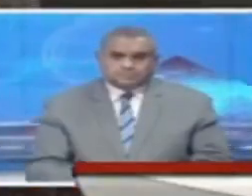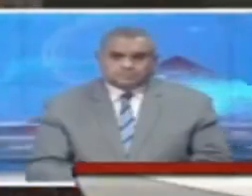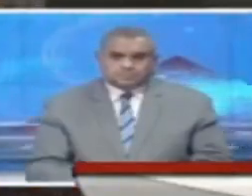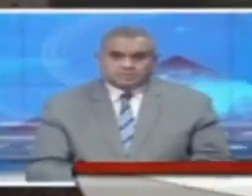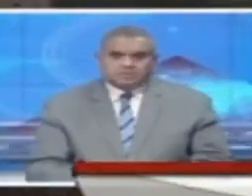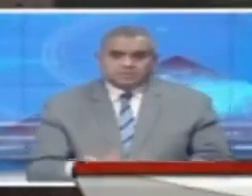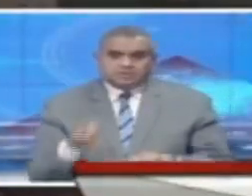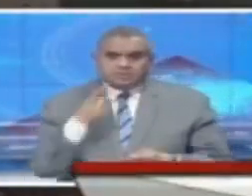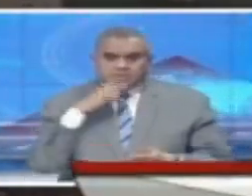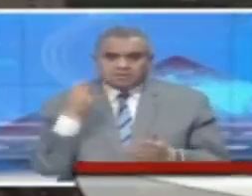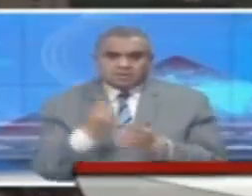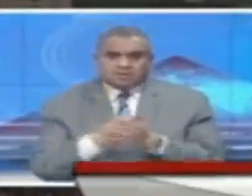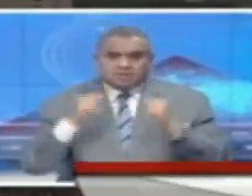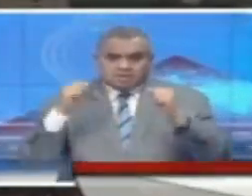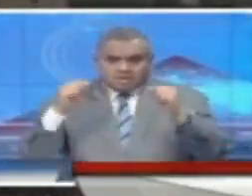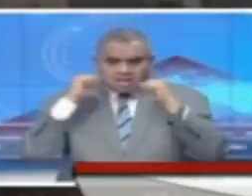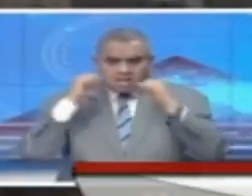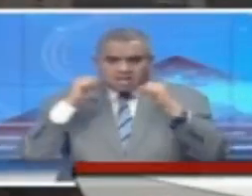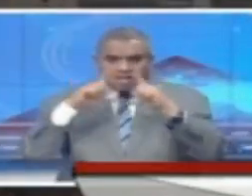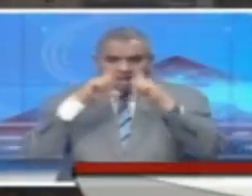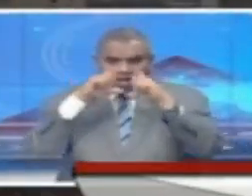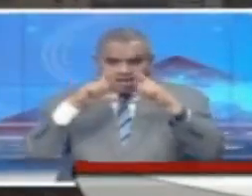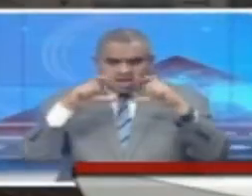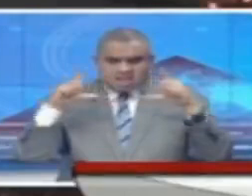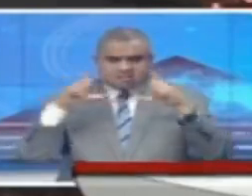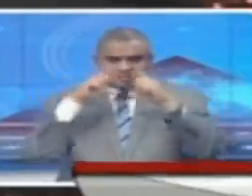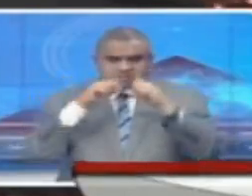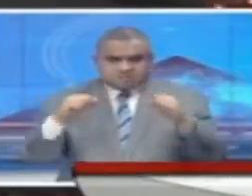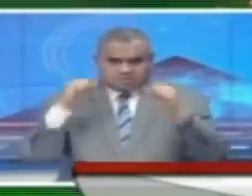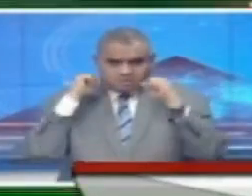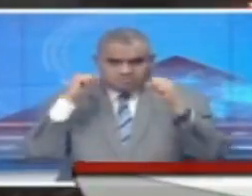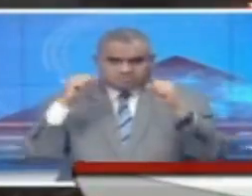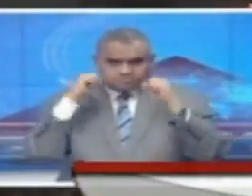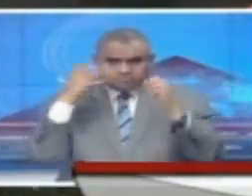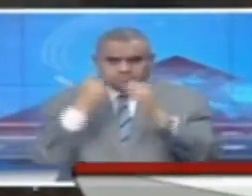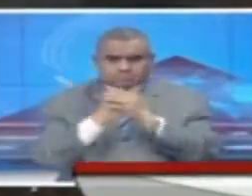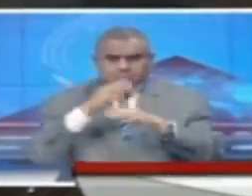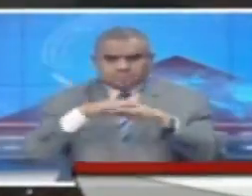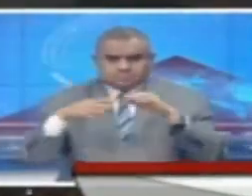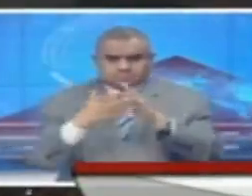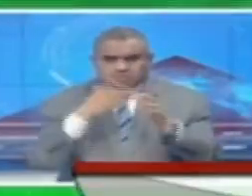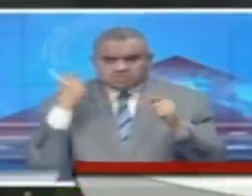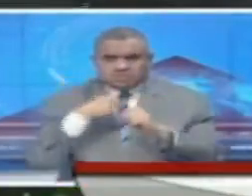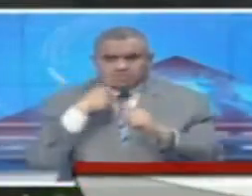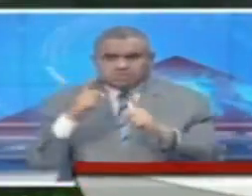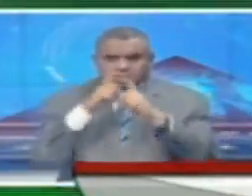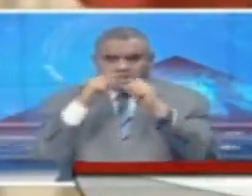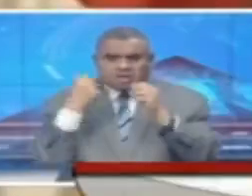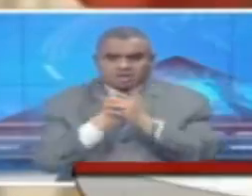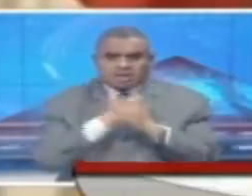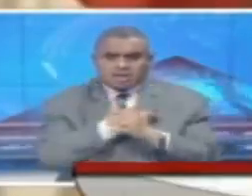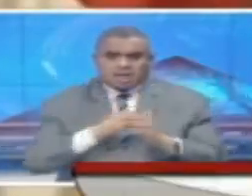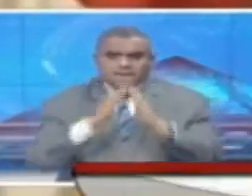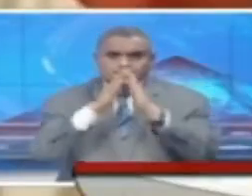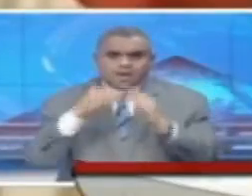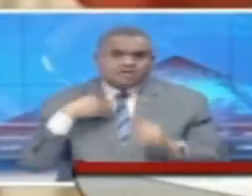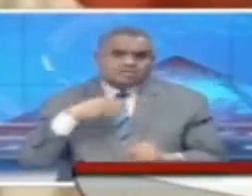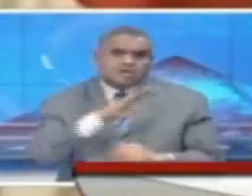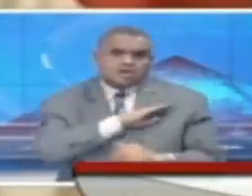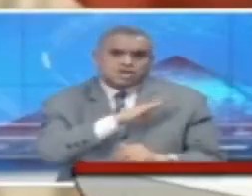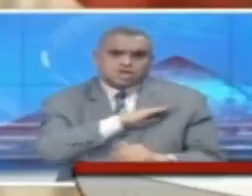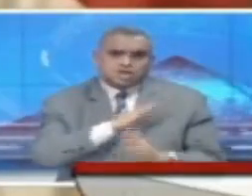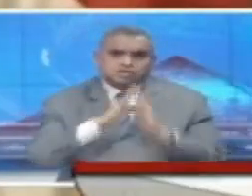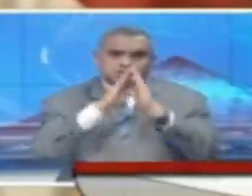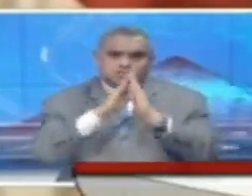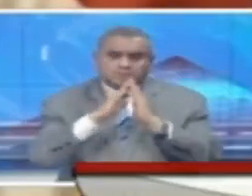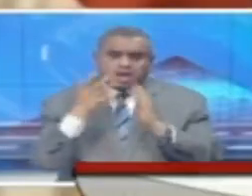على الهتاف والتهبت الحناجر وارتفعت أصوات الأيادي وهي تهدر باسم مصر وجيشها الباسل